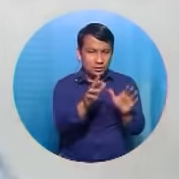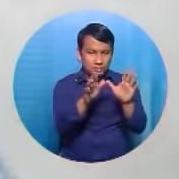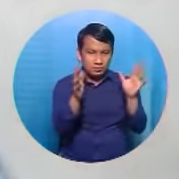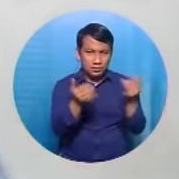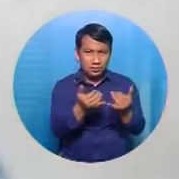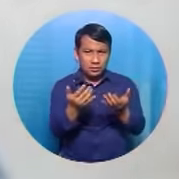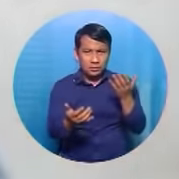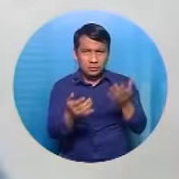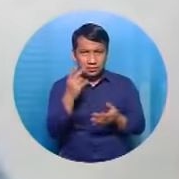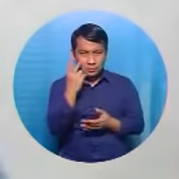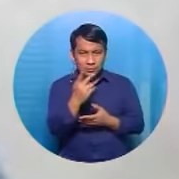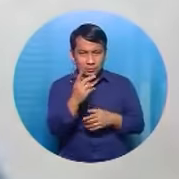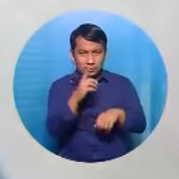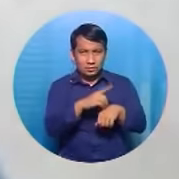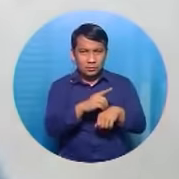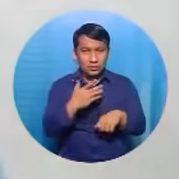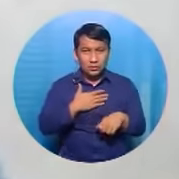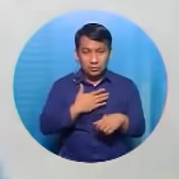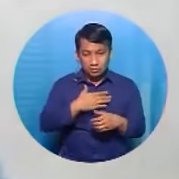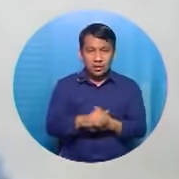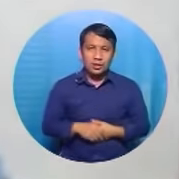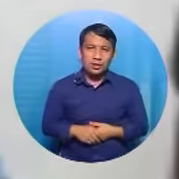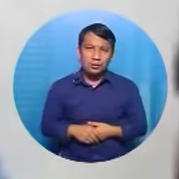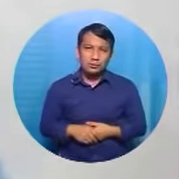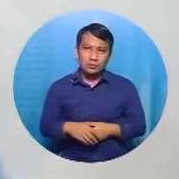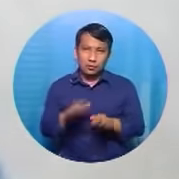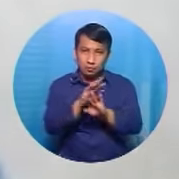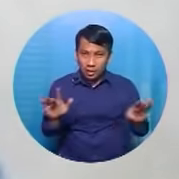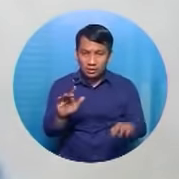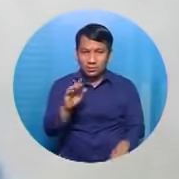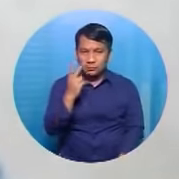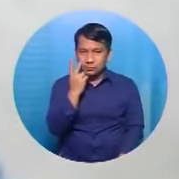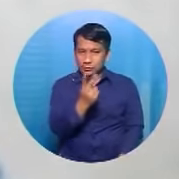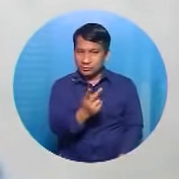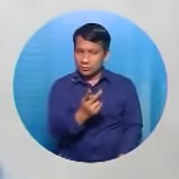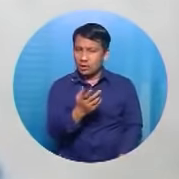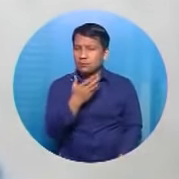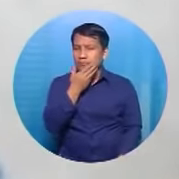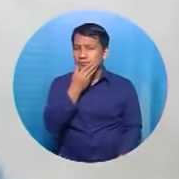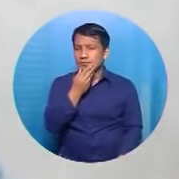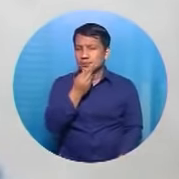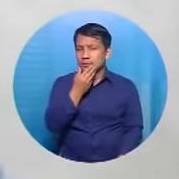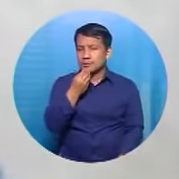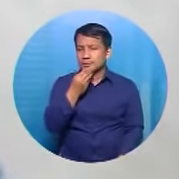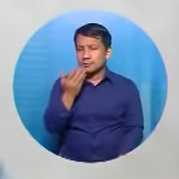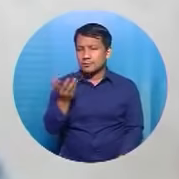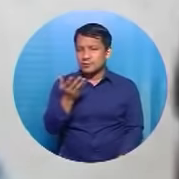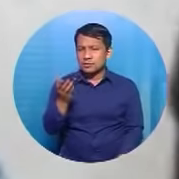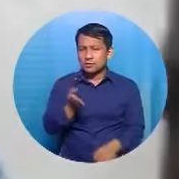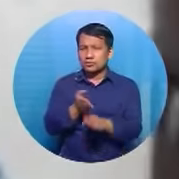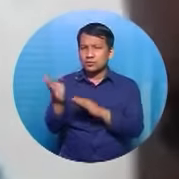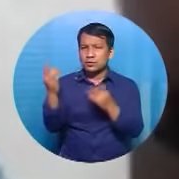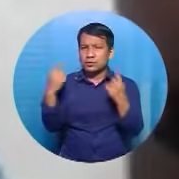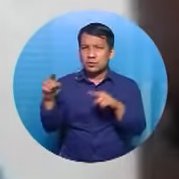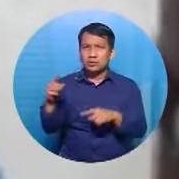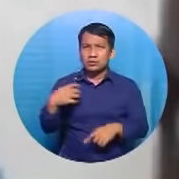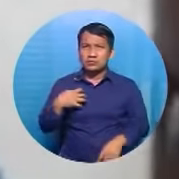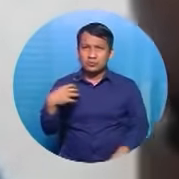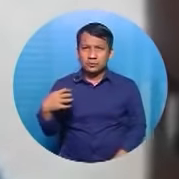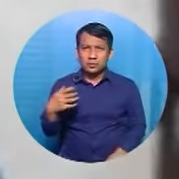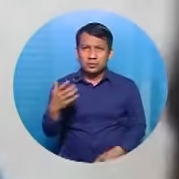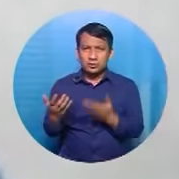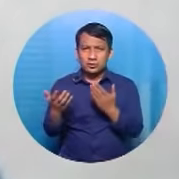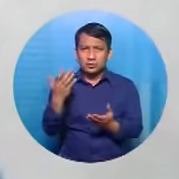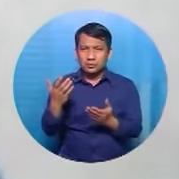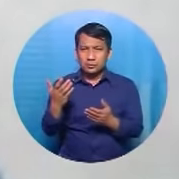kung saan nakadistino po yung sawa ko. Okay. Wala po doon. Kaya sabi ko po sa driver, kuya, punta tayo sa police station kung